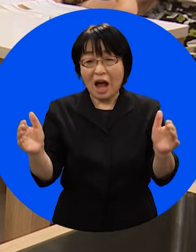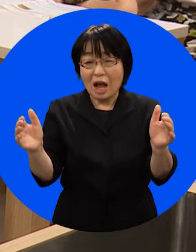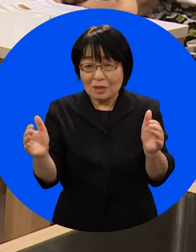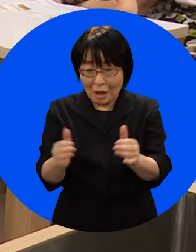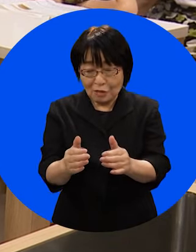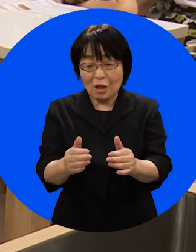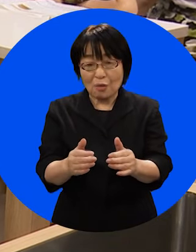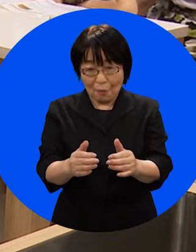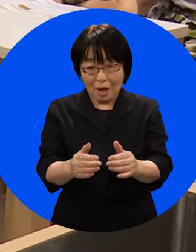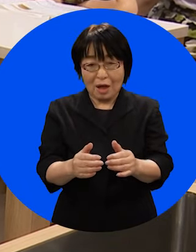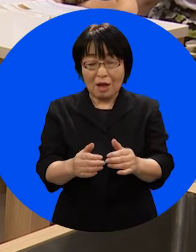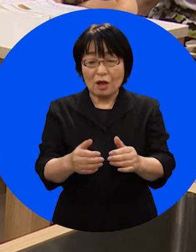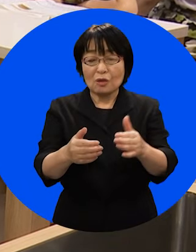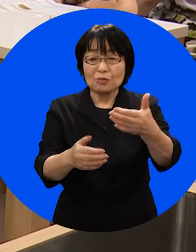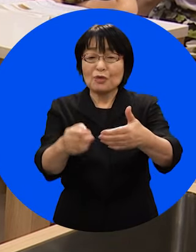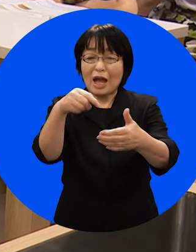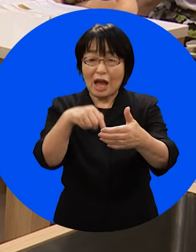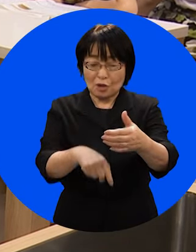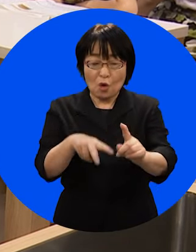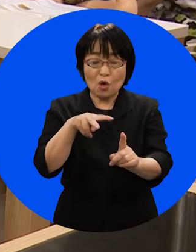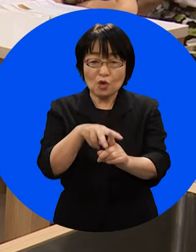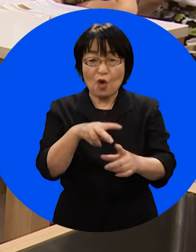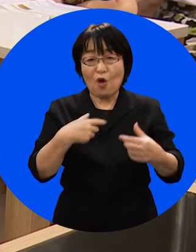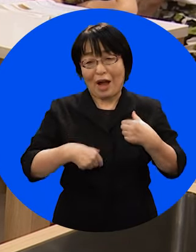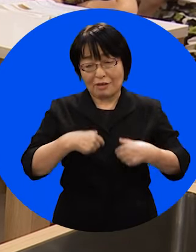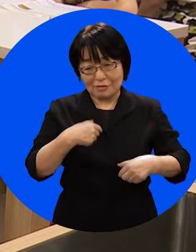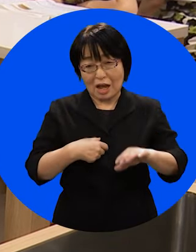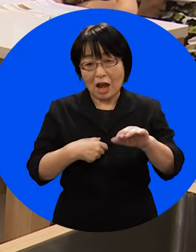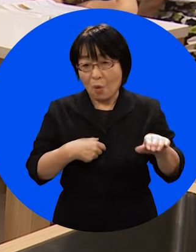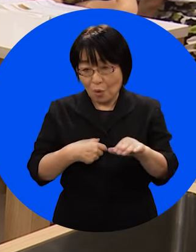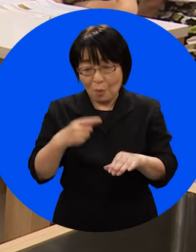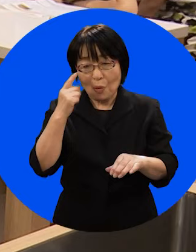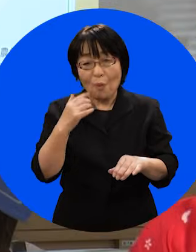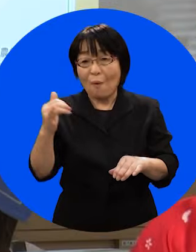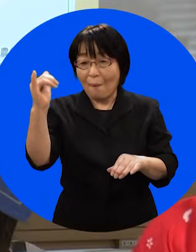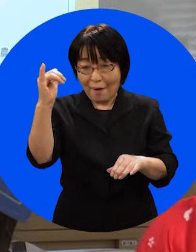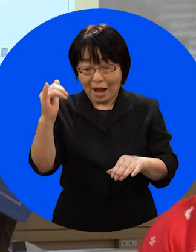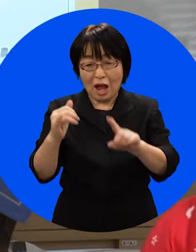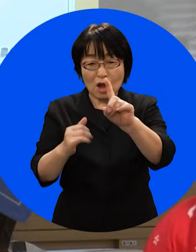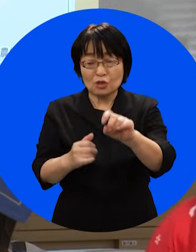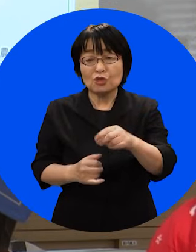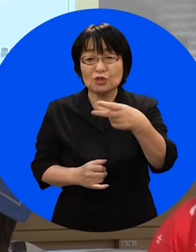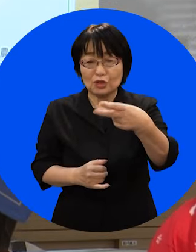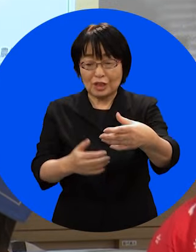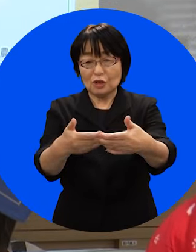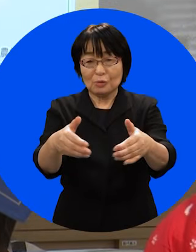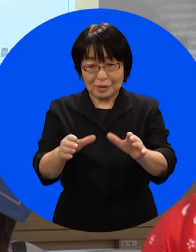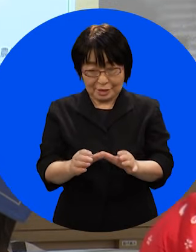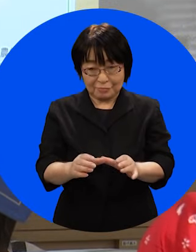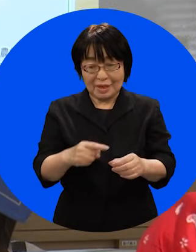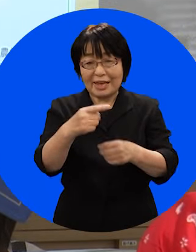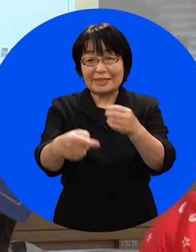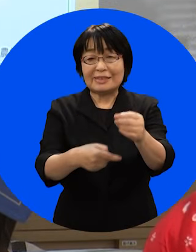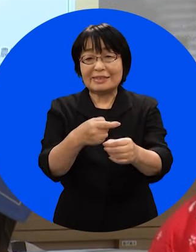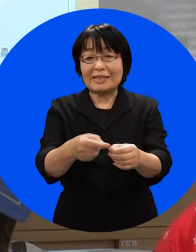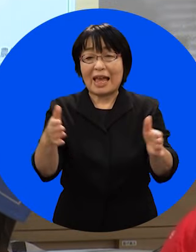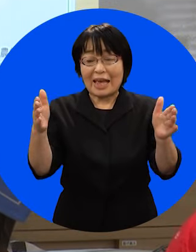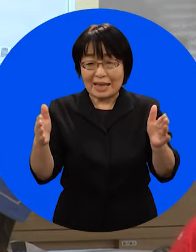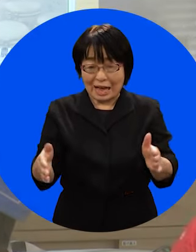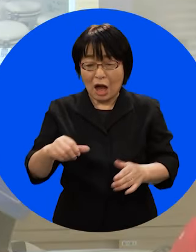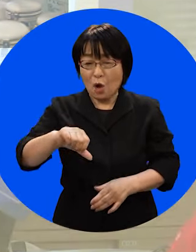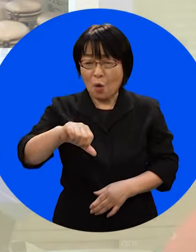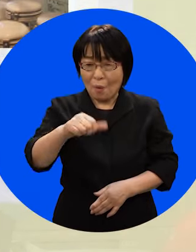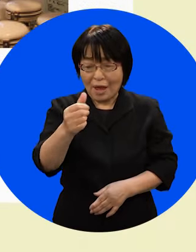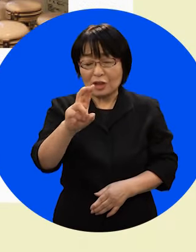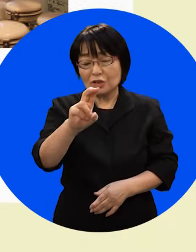内在住在学の小学生とその保護者12組です。年間520万トンにも